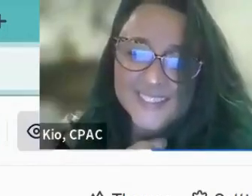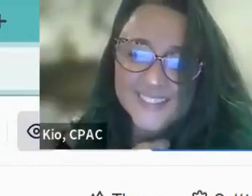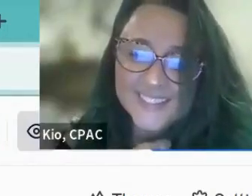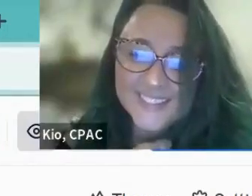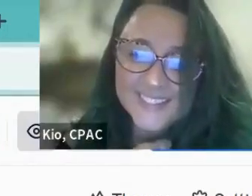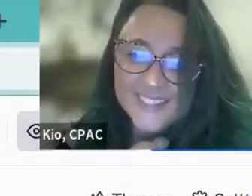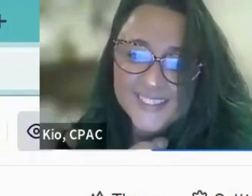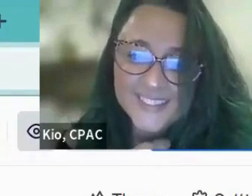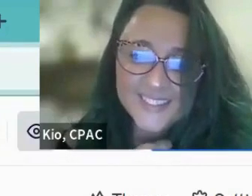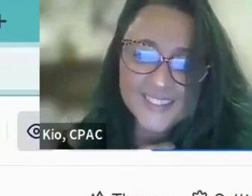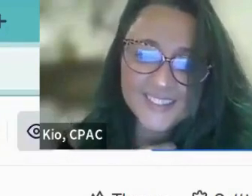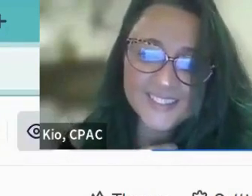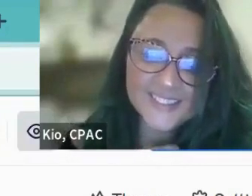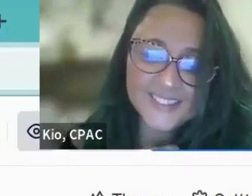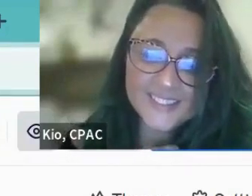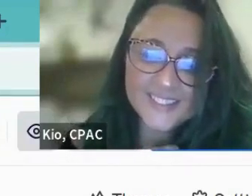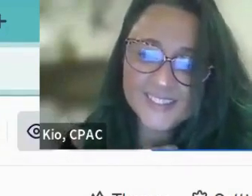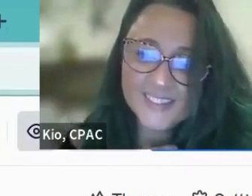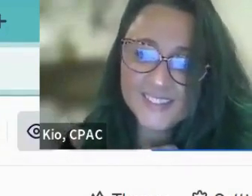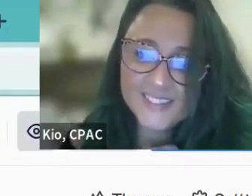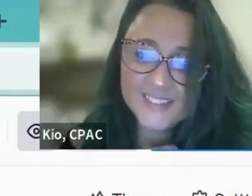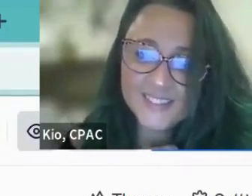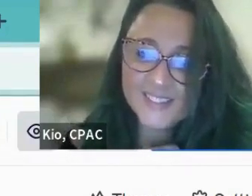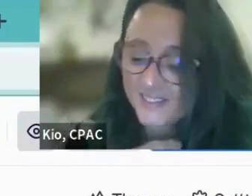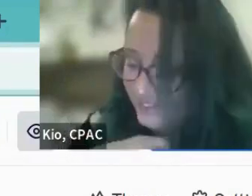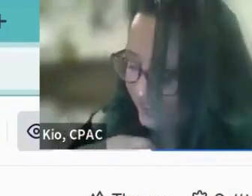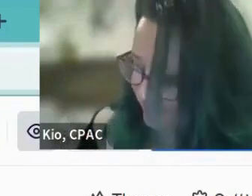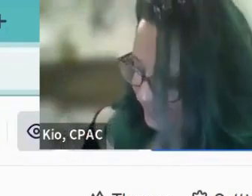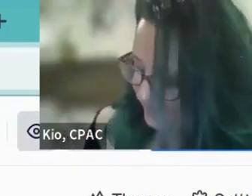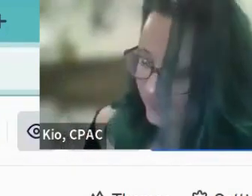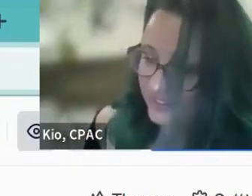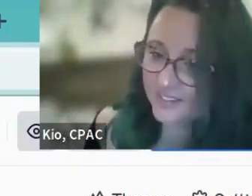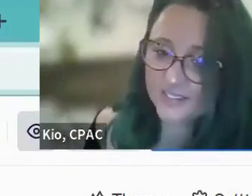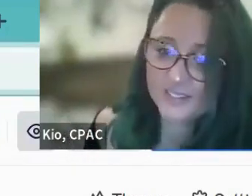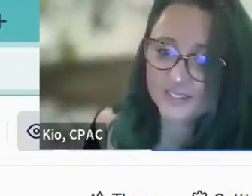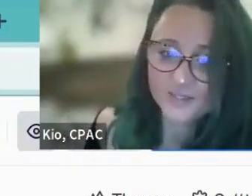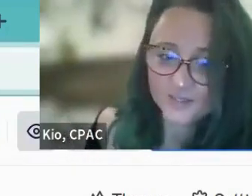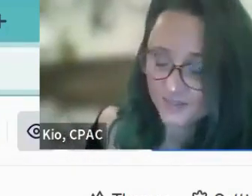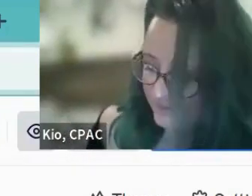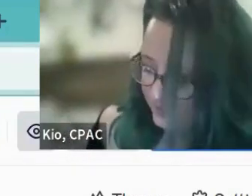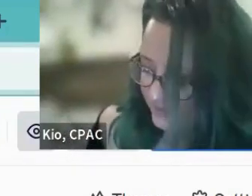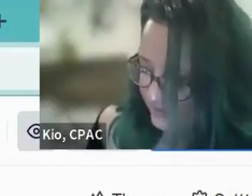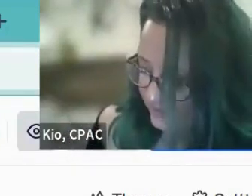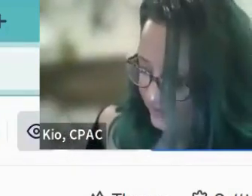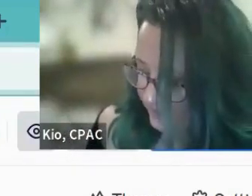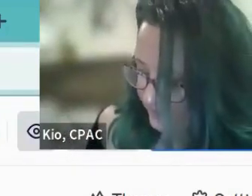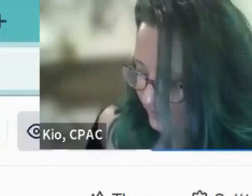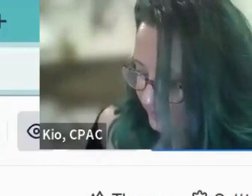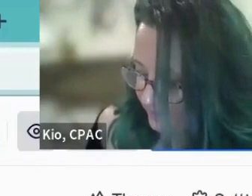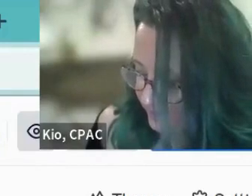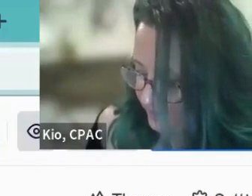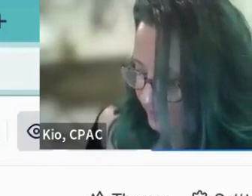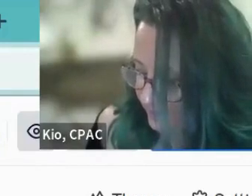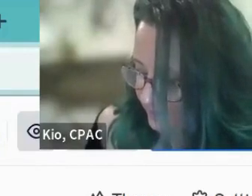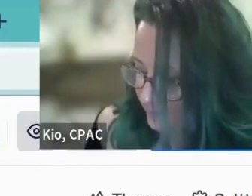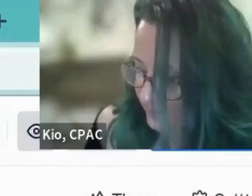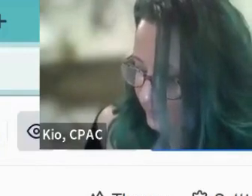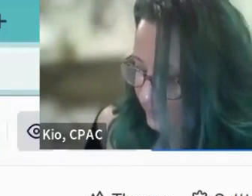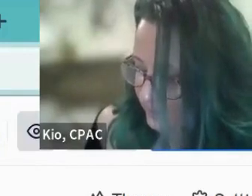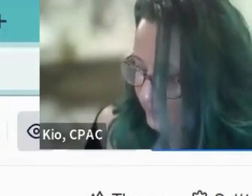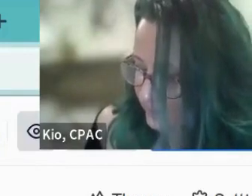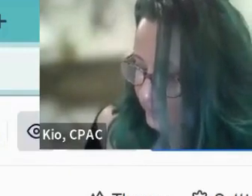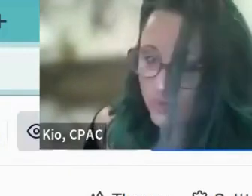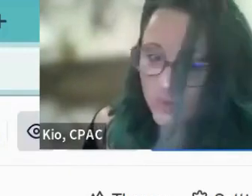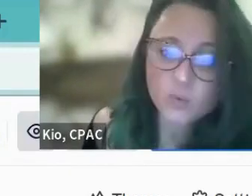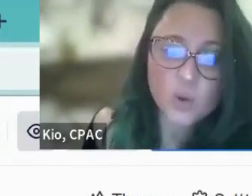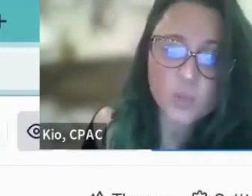平，然后公民权益，你所说的语言，以